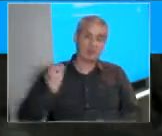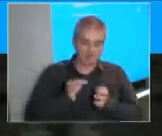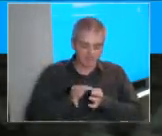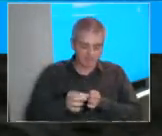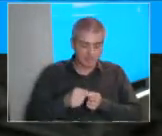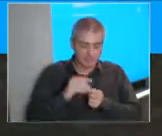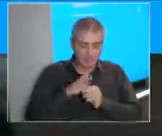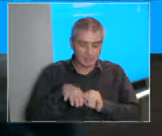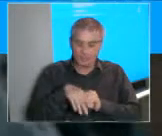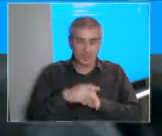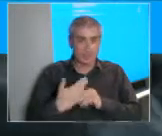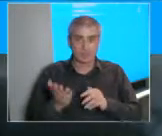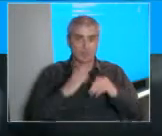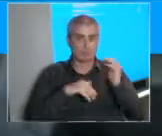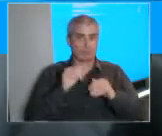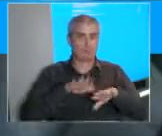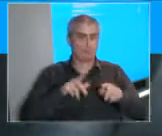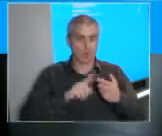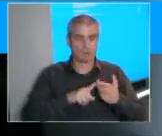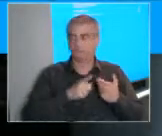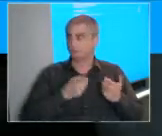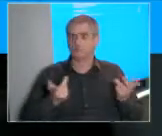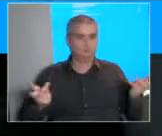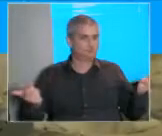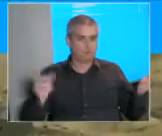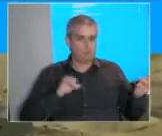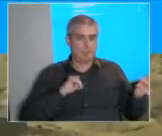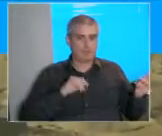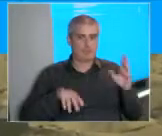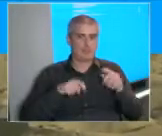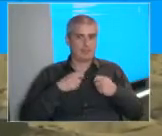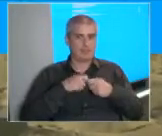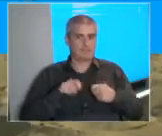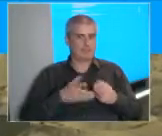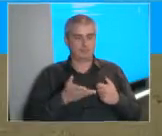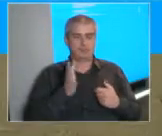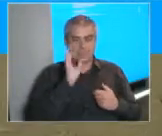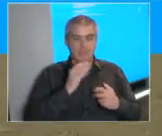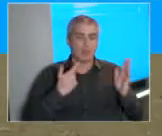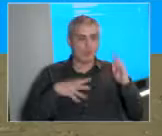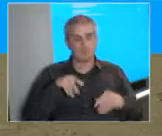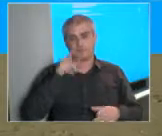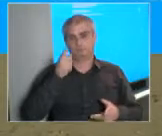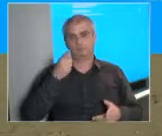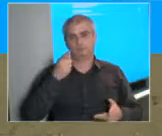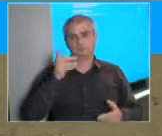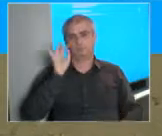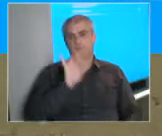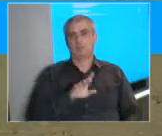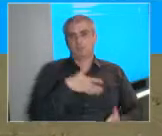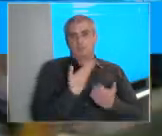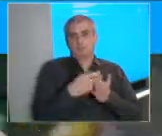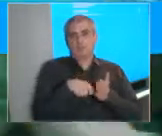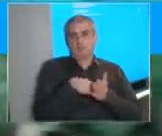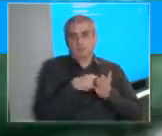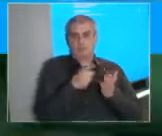סנטימטר פנוי שאין לנו, בונים לנו על החופים, וזה פשוט לא מעניין את נבחרי הציבור. עדיין רובם מצביעים נגד הצעת